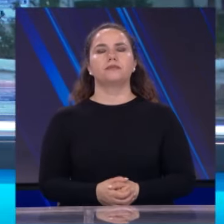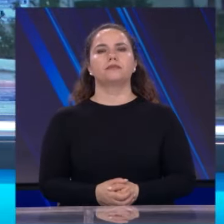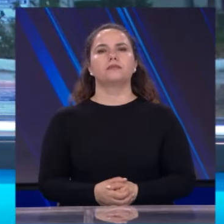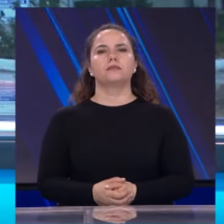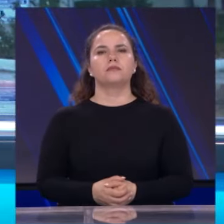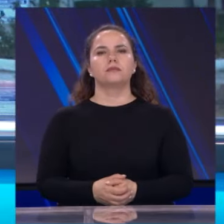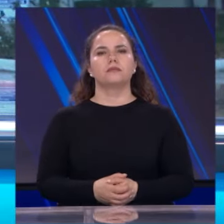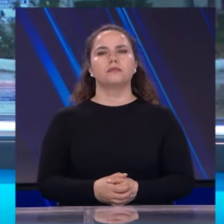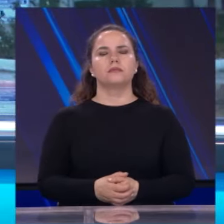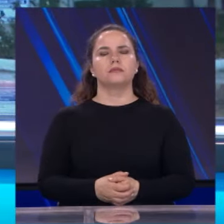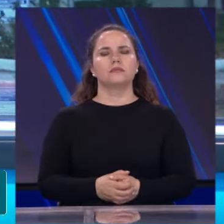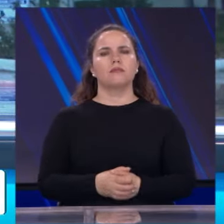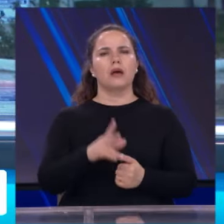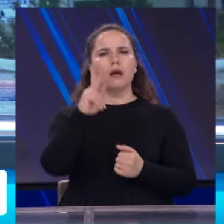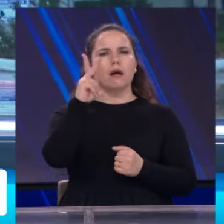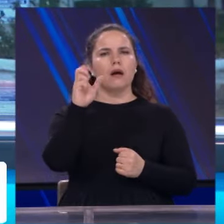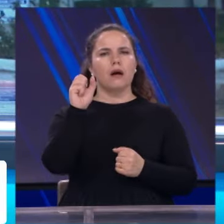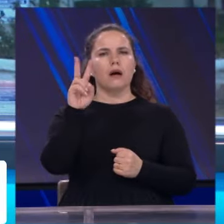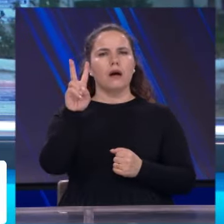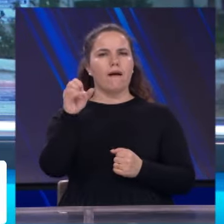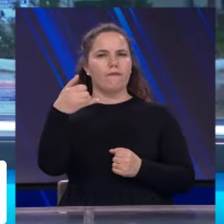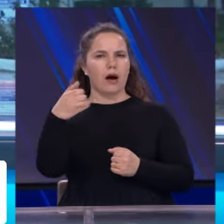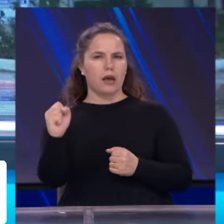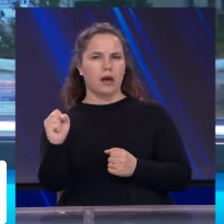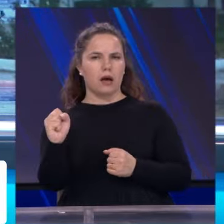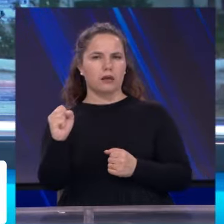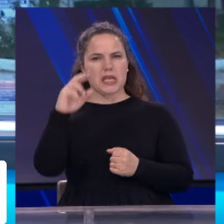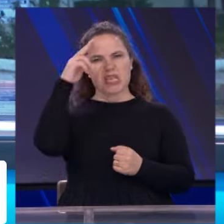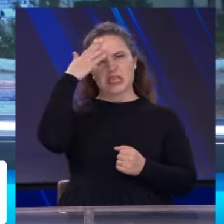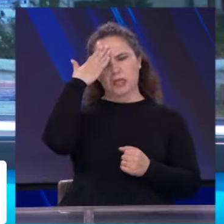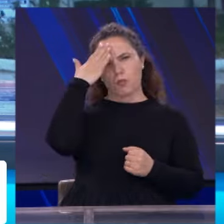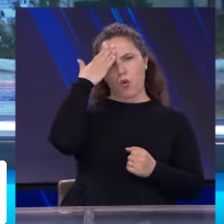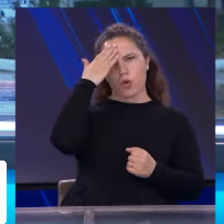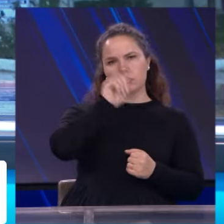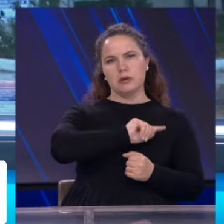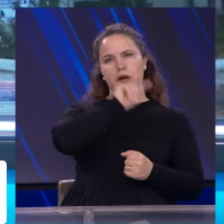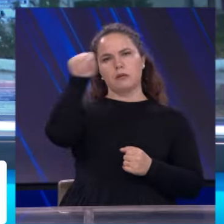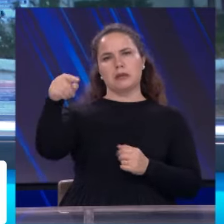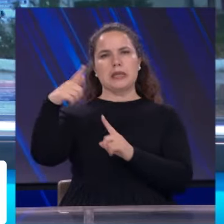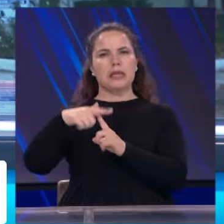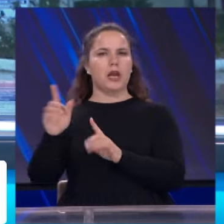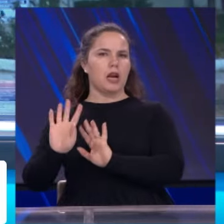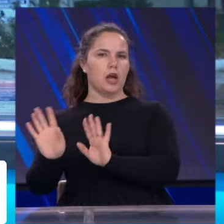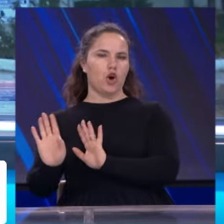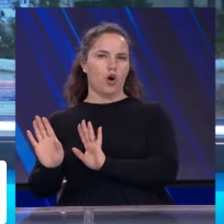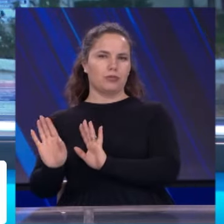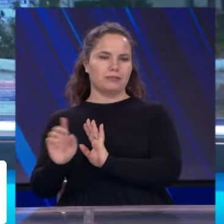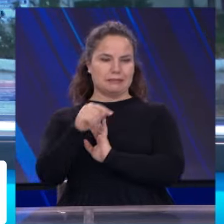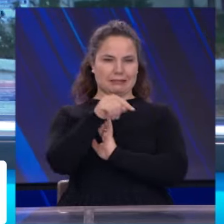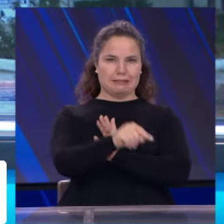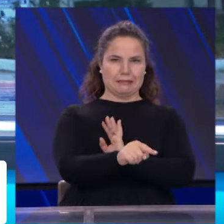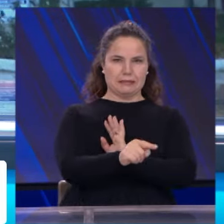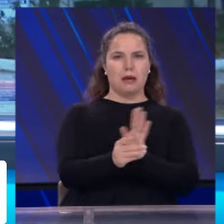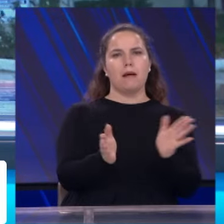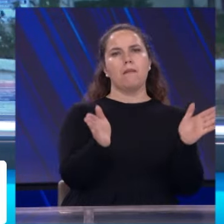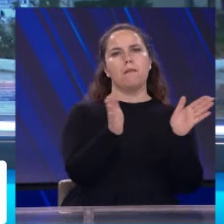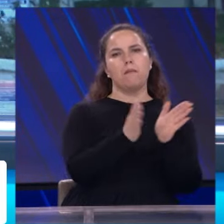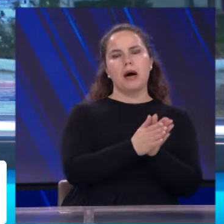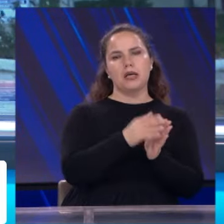Pacientët nga Kavaja nuk udhëtojnë më drejt kryeqytetit për të marrë trajtim mjekësor. Kjo fal bashkimit të dy spitaleve,